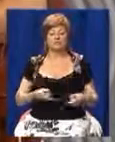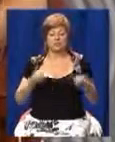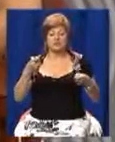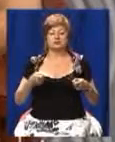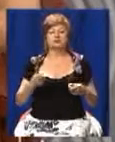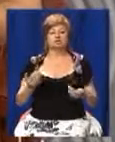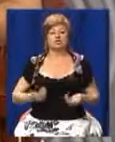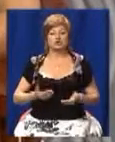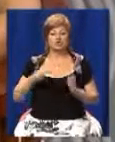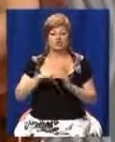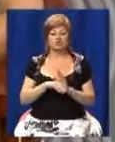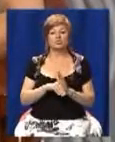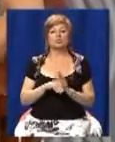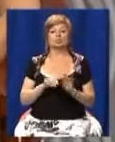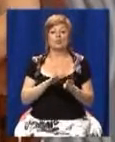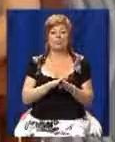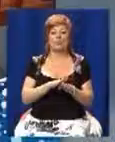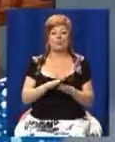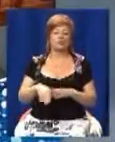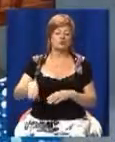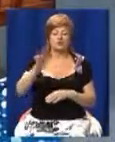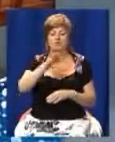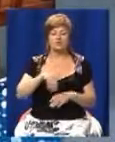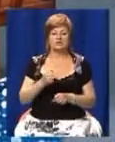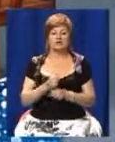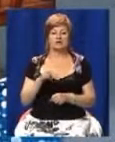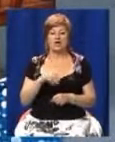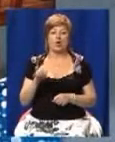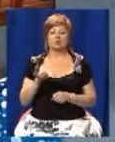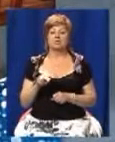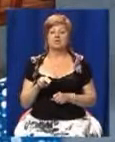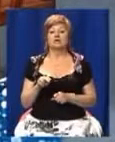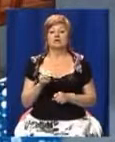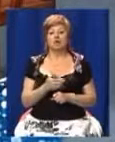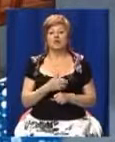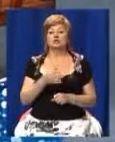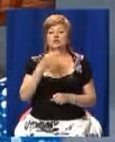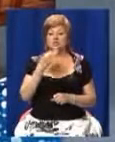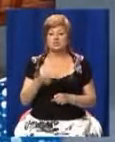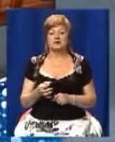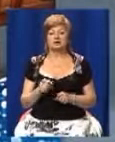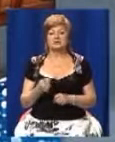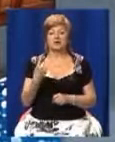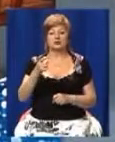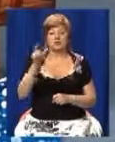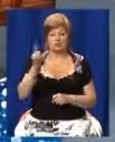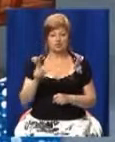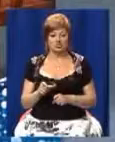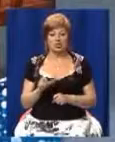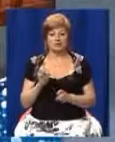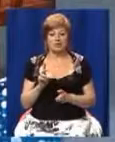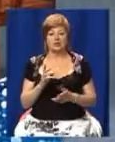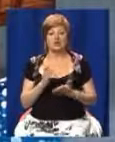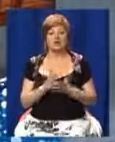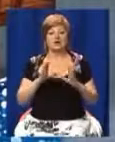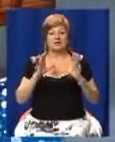все, що там є, зроблено повністю із льоду. А взагалі-то, я тобі хотіла сказати, що для одного чоловіка, який є в